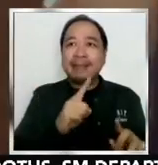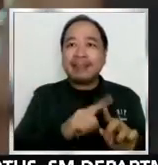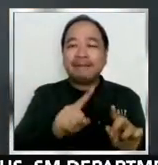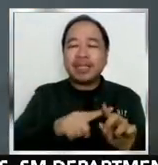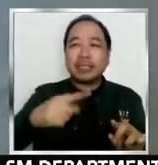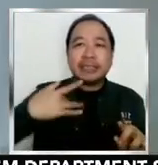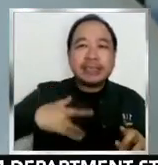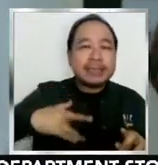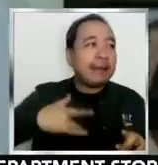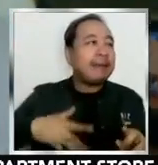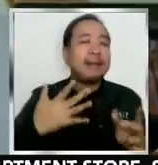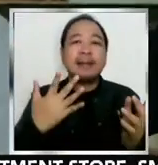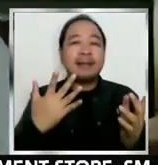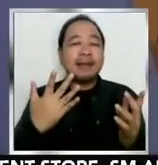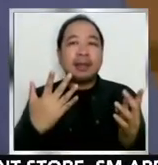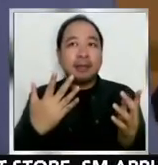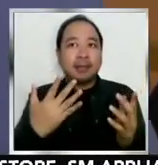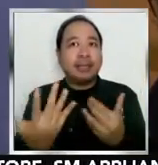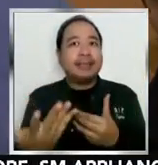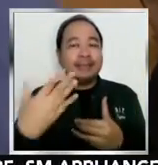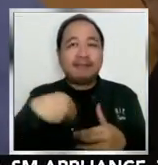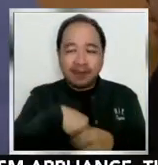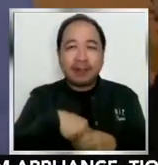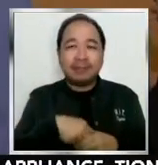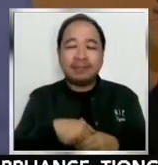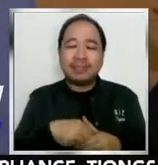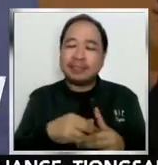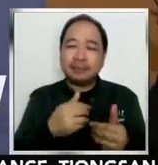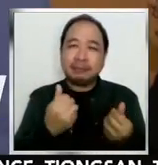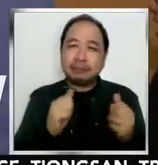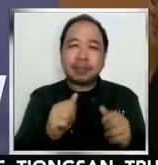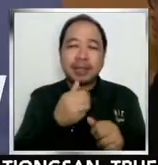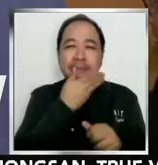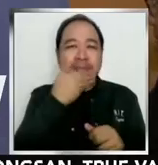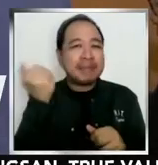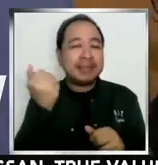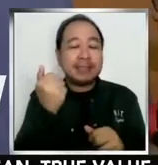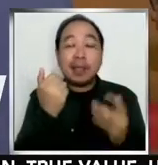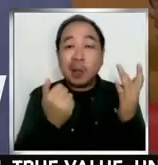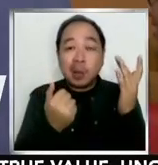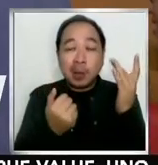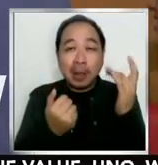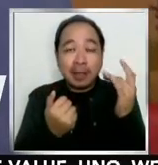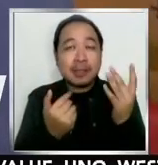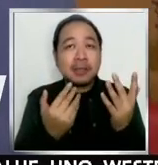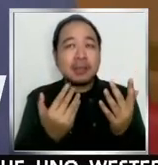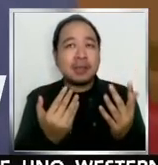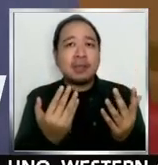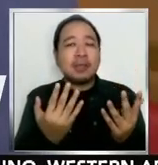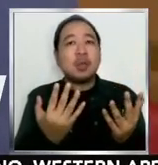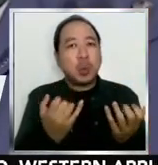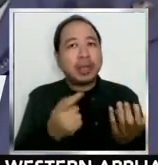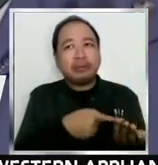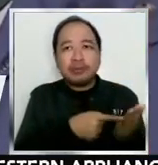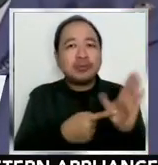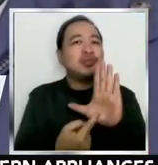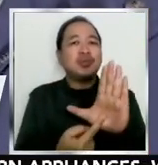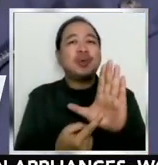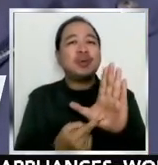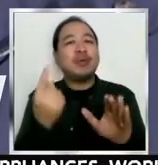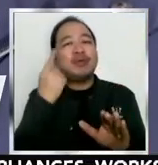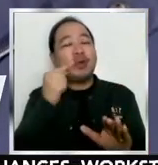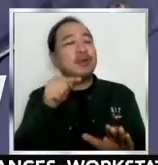pasukin, ginawa namin and binigay namin because we want to give our best and for the show to